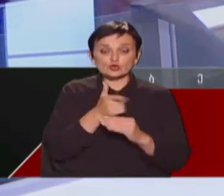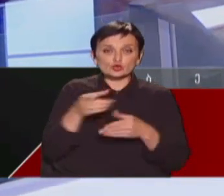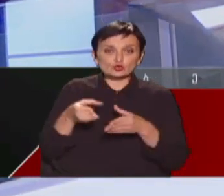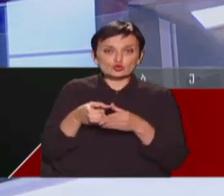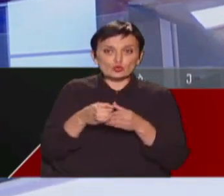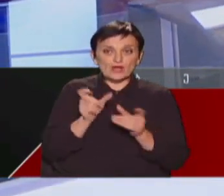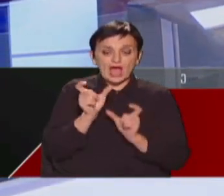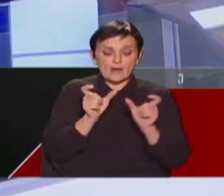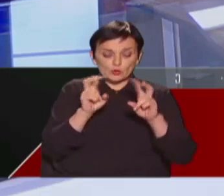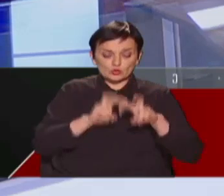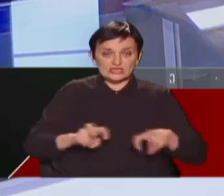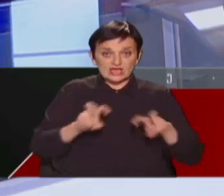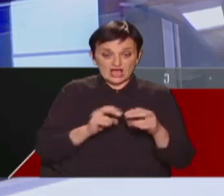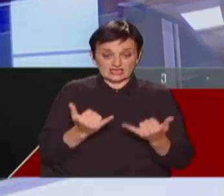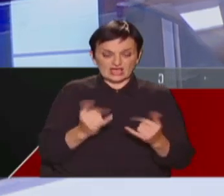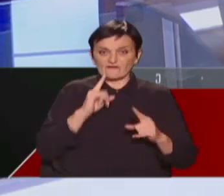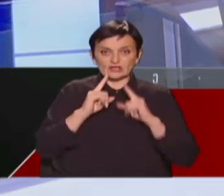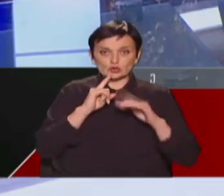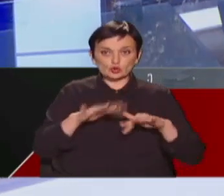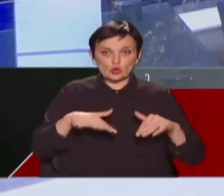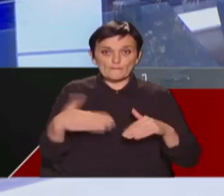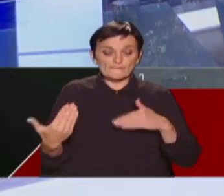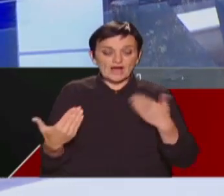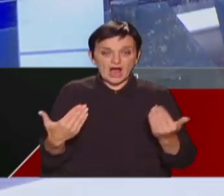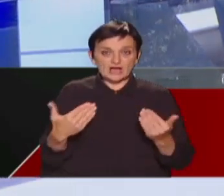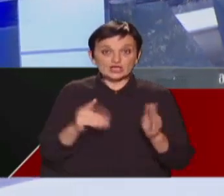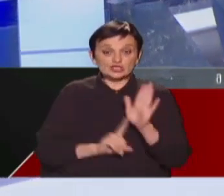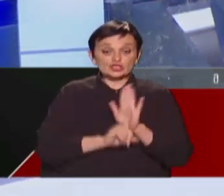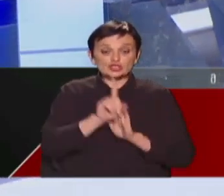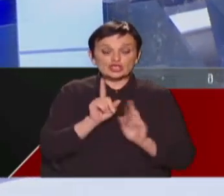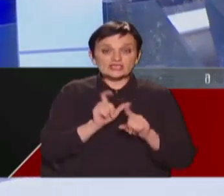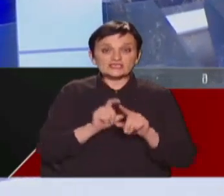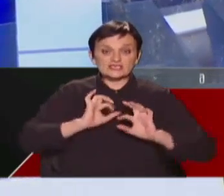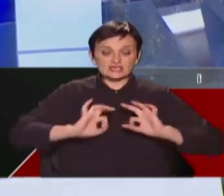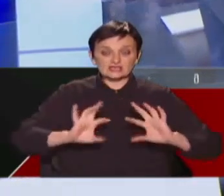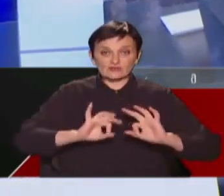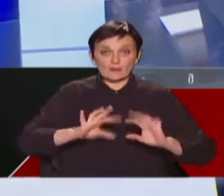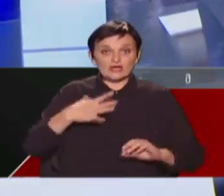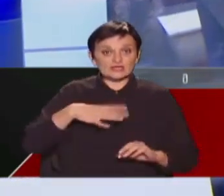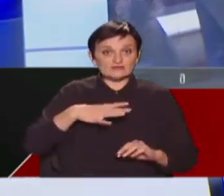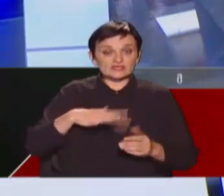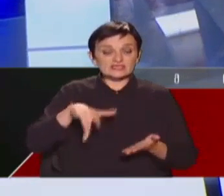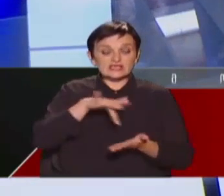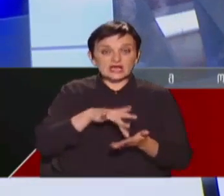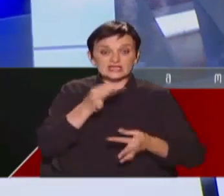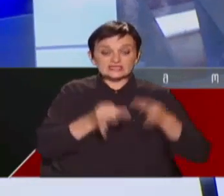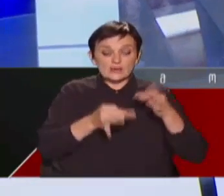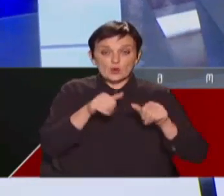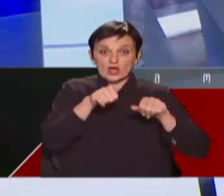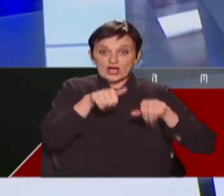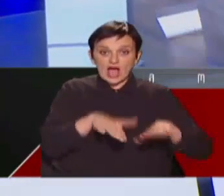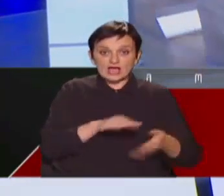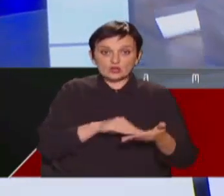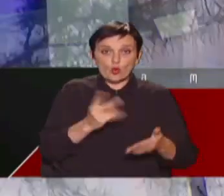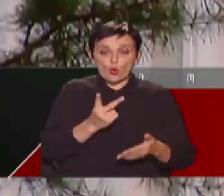ჯგუფის ეპიზოდი განიხილა. დღევანდელ სხდომაზე მხარეებმა შესავალი სიტყვები წარმოთქვეს. თბილისის საქალაქო სასამართლოს